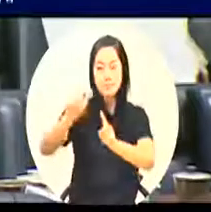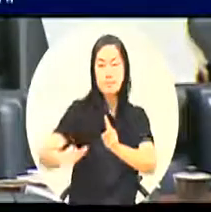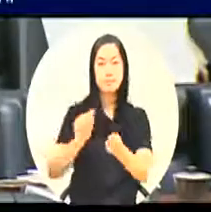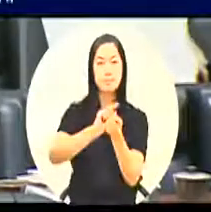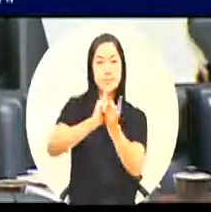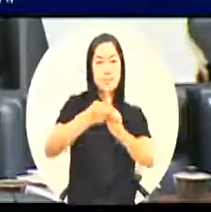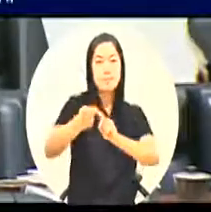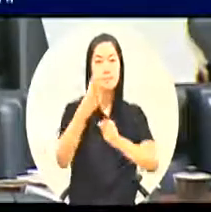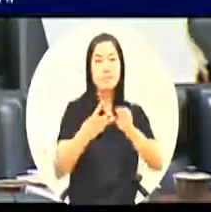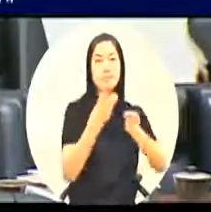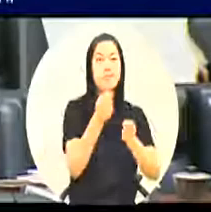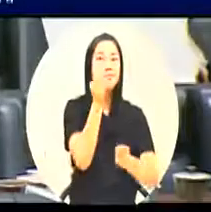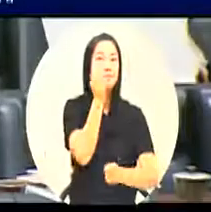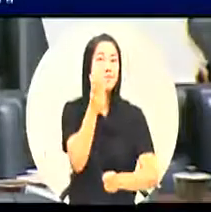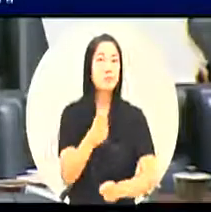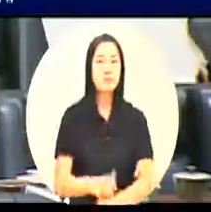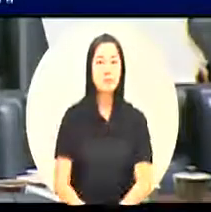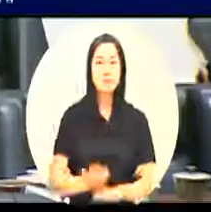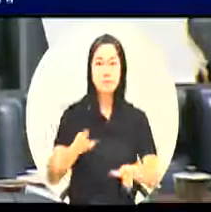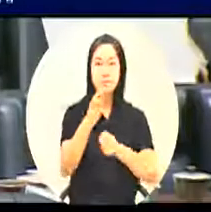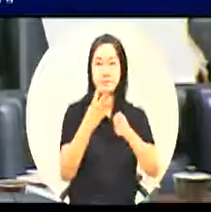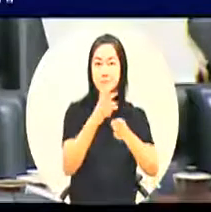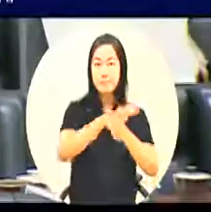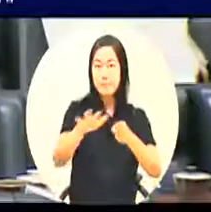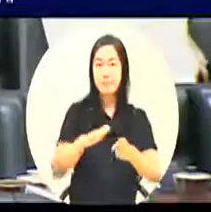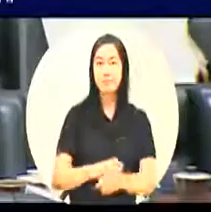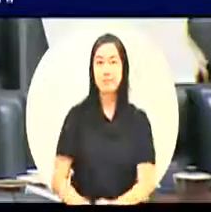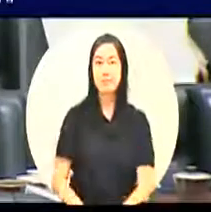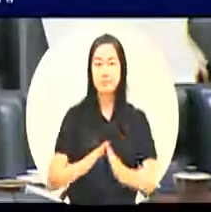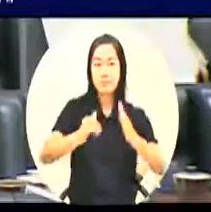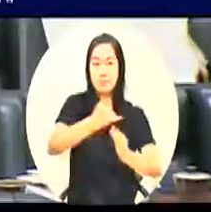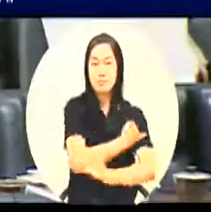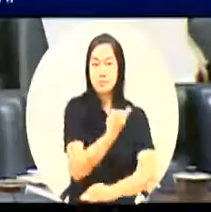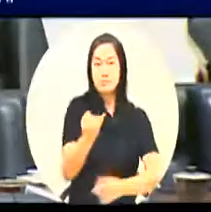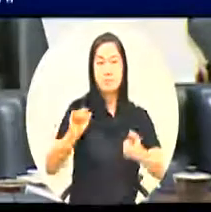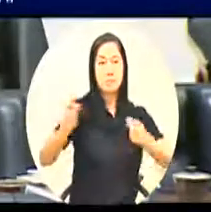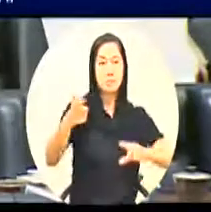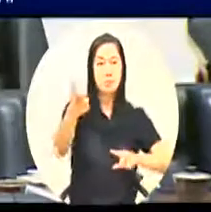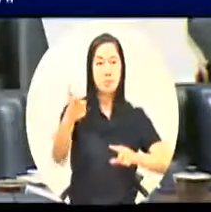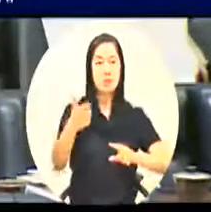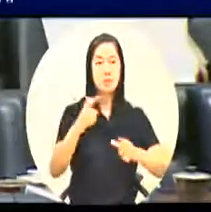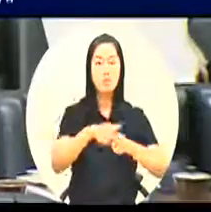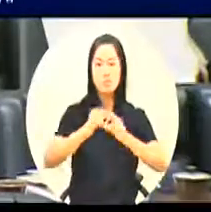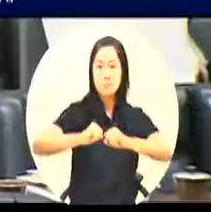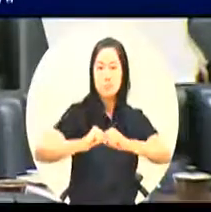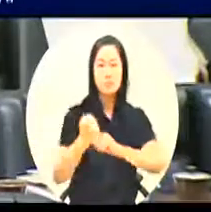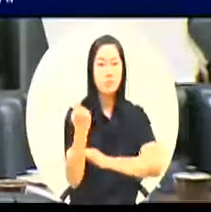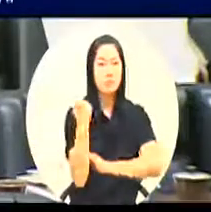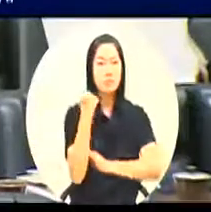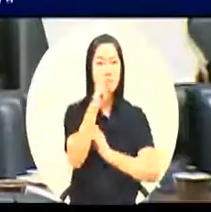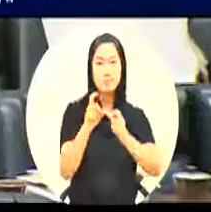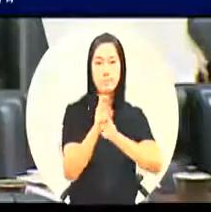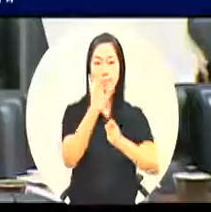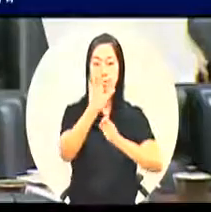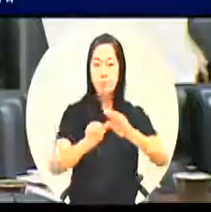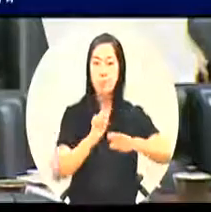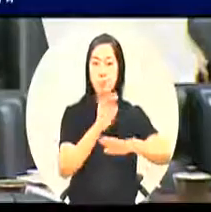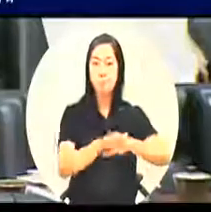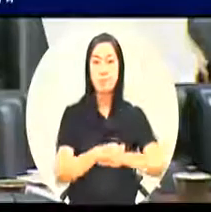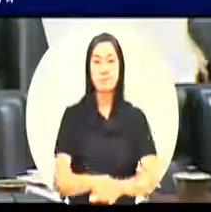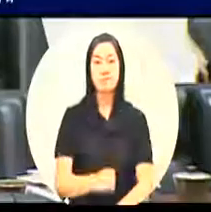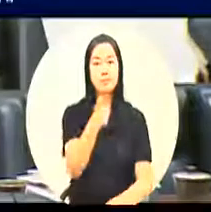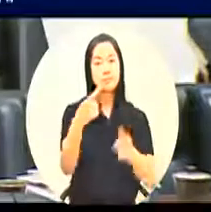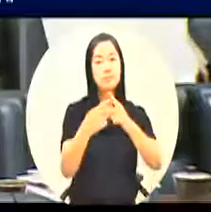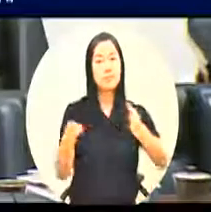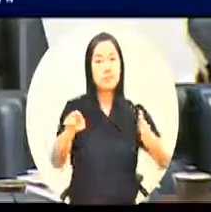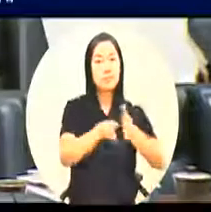6个月，啊，即马差不多3当，啊，市场你拍拼安尼10当优胜，你也感觉我想你的人生就像你讲